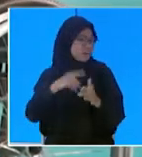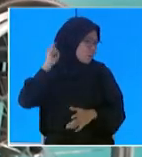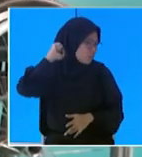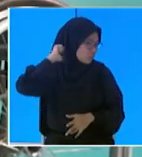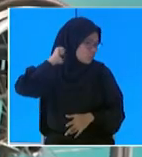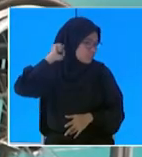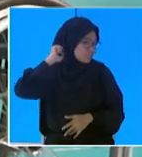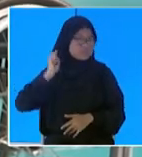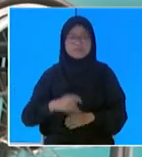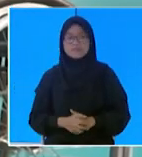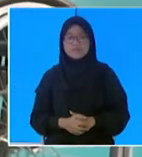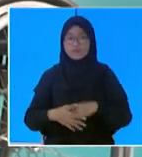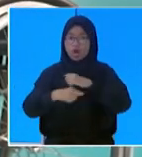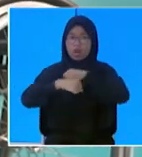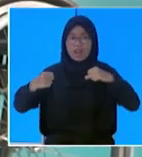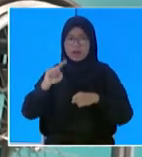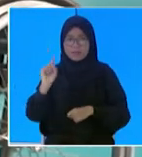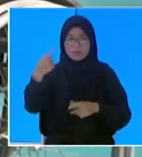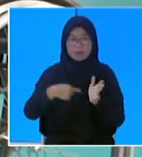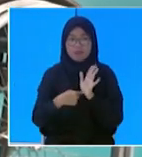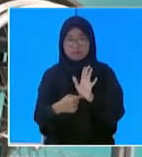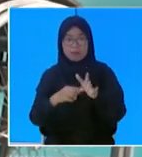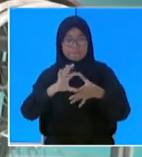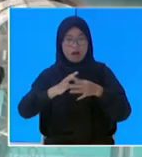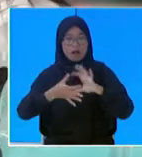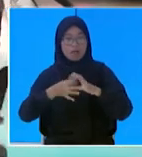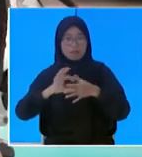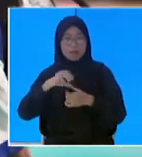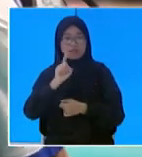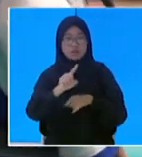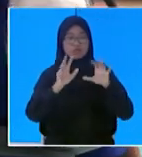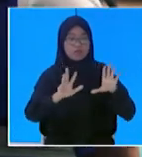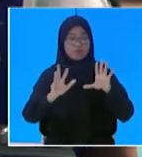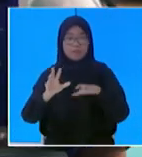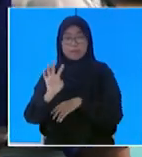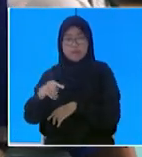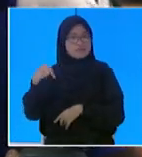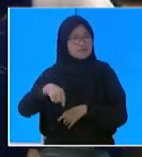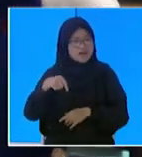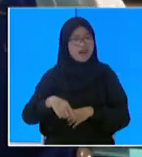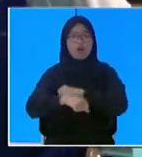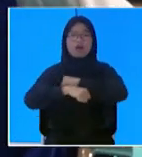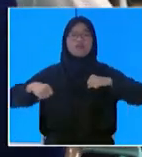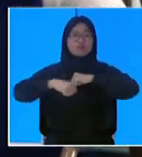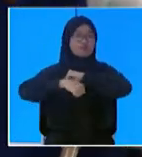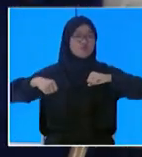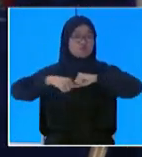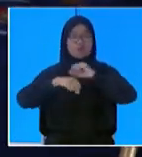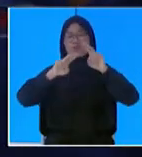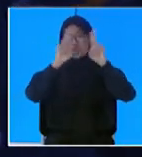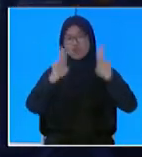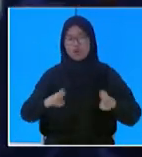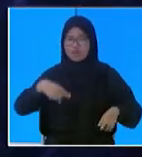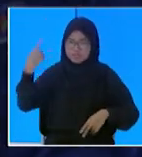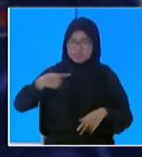Olahraga ini pertama diperkenalkan di Paralimpiade 1994 dan kini menjadi satu cabor yang sering dimainkan di turnamen internasional termasuk ASEAN